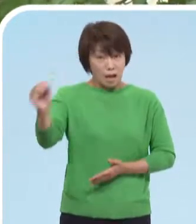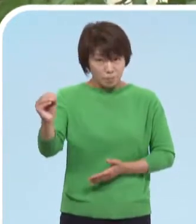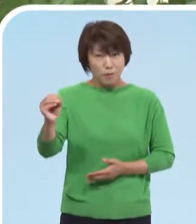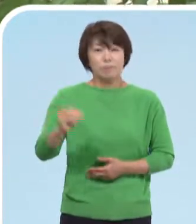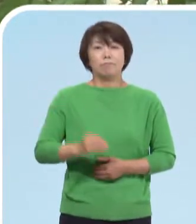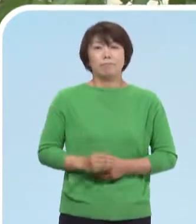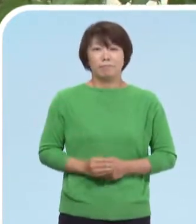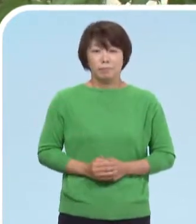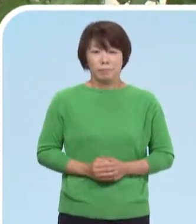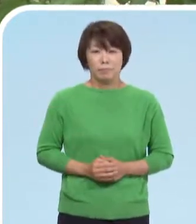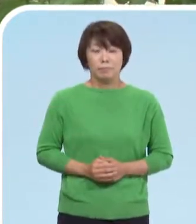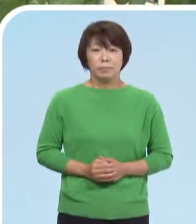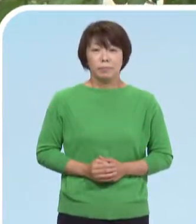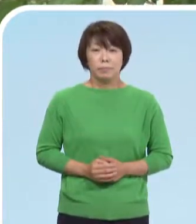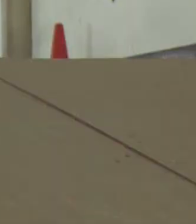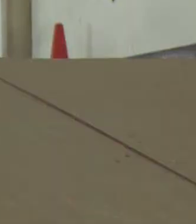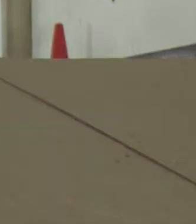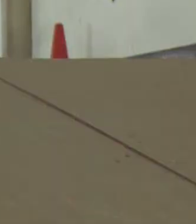ります。